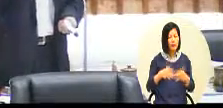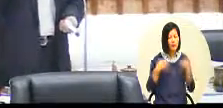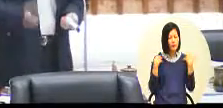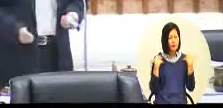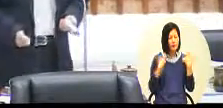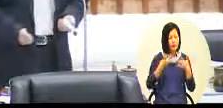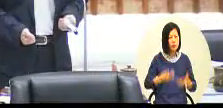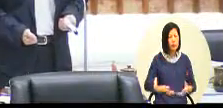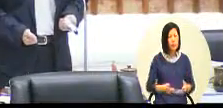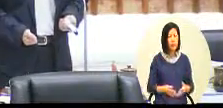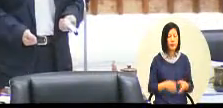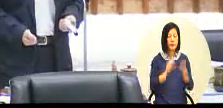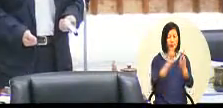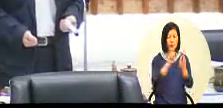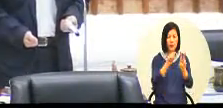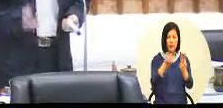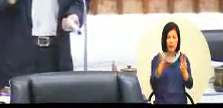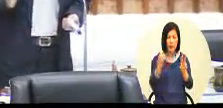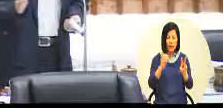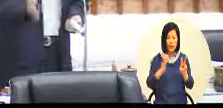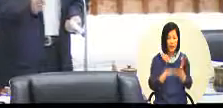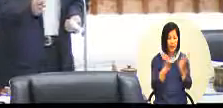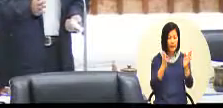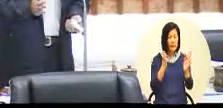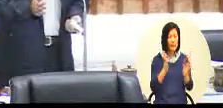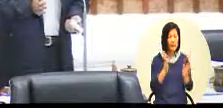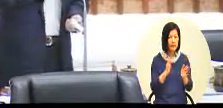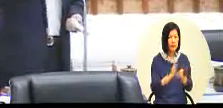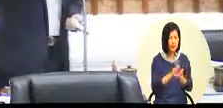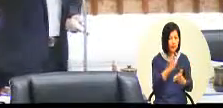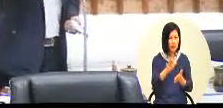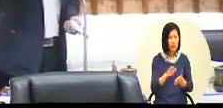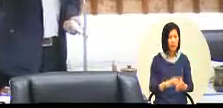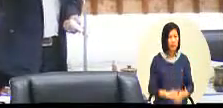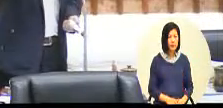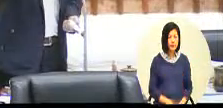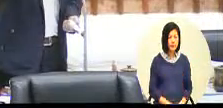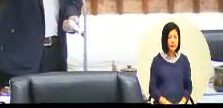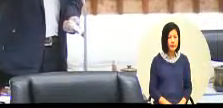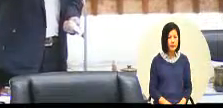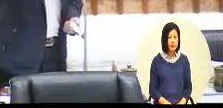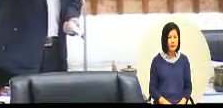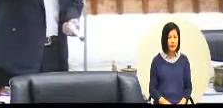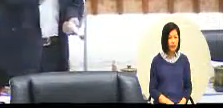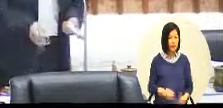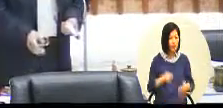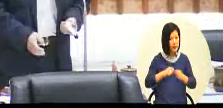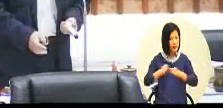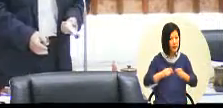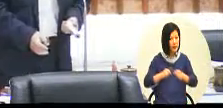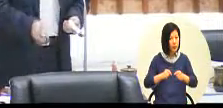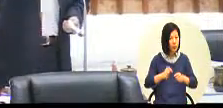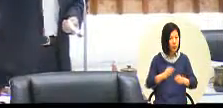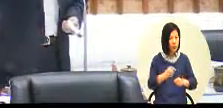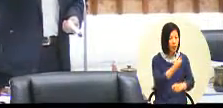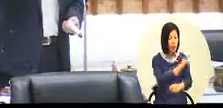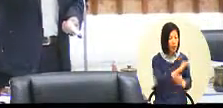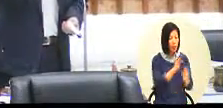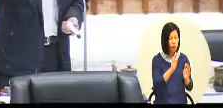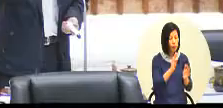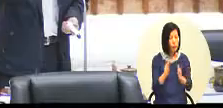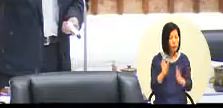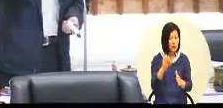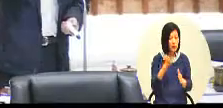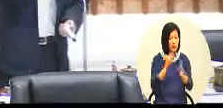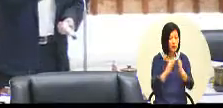的一个这个上路哦，我们在2.0里面也是有规划我们护理之家，我们的这个